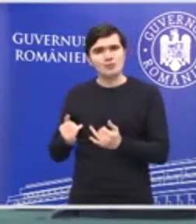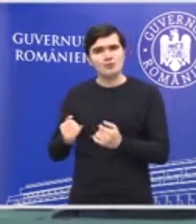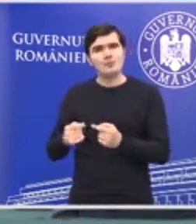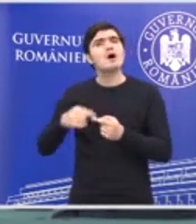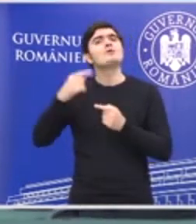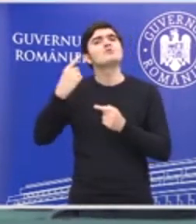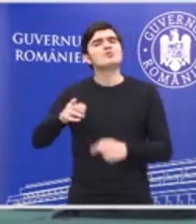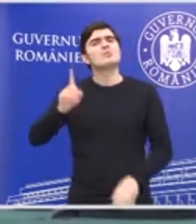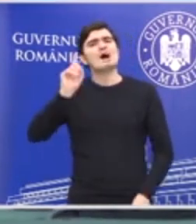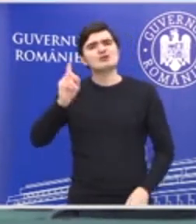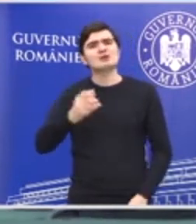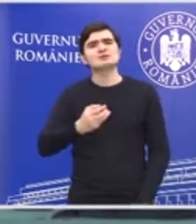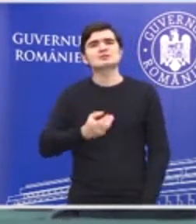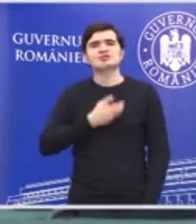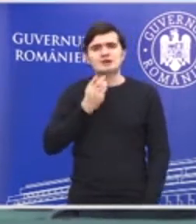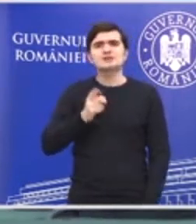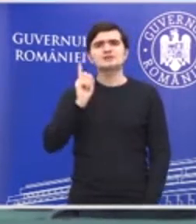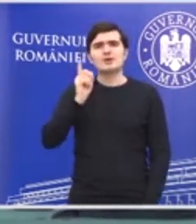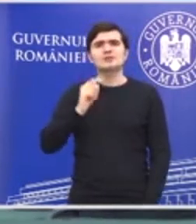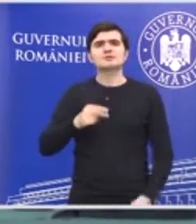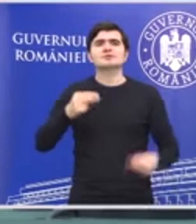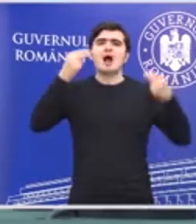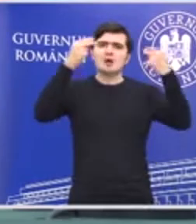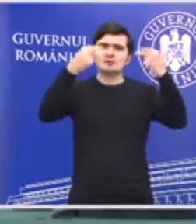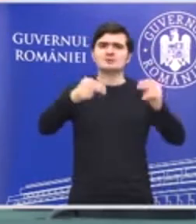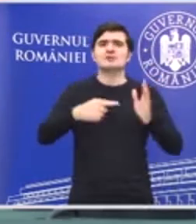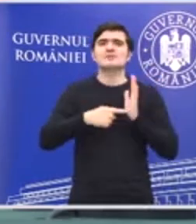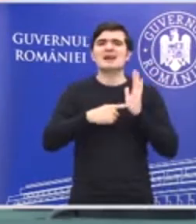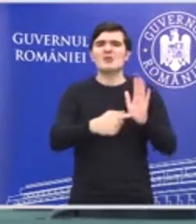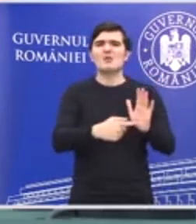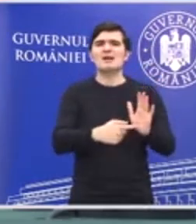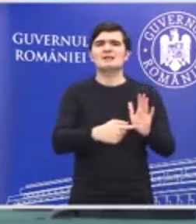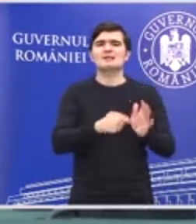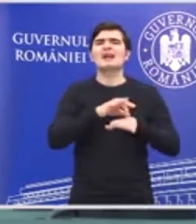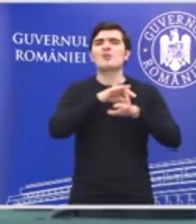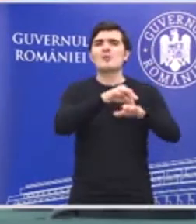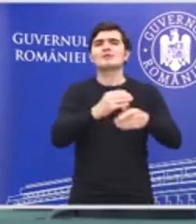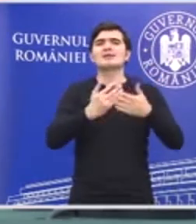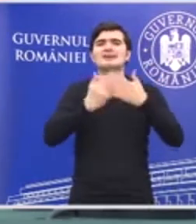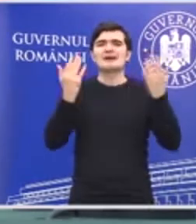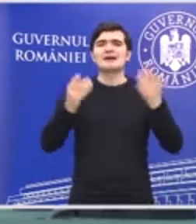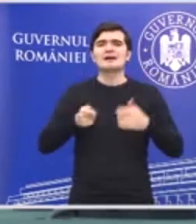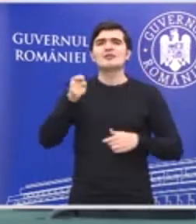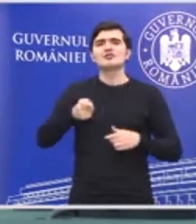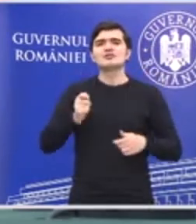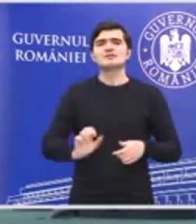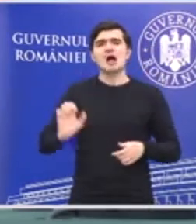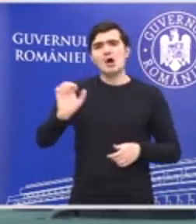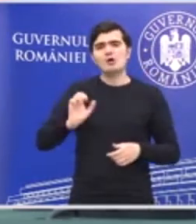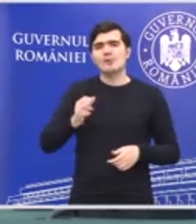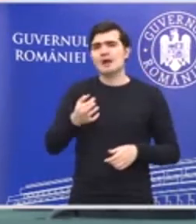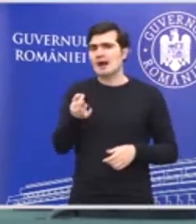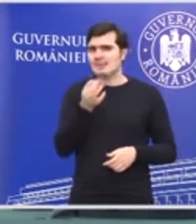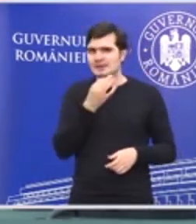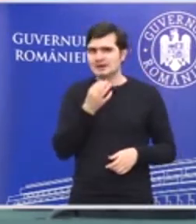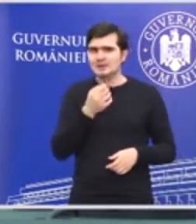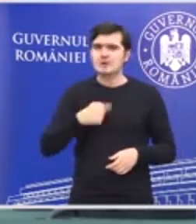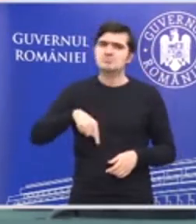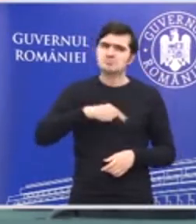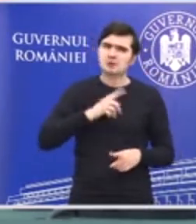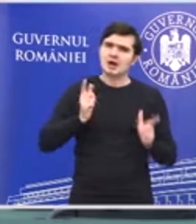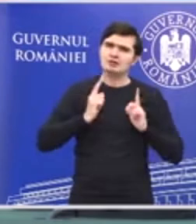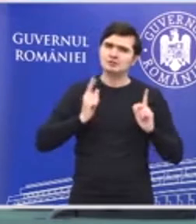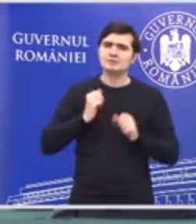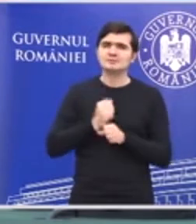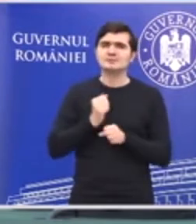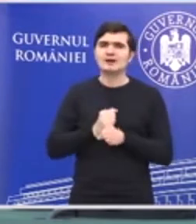vor fi transmise recomandările clare ale Agenției Europene a Medicamentului. Ne așteptăm să se facă